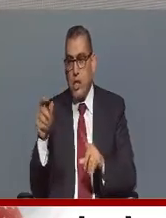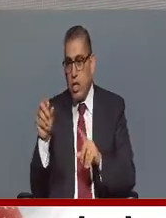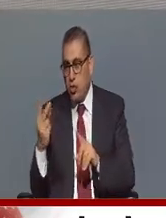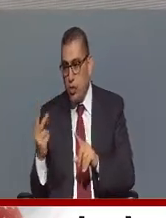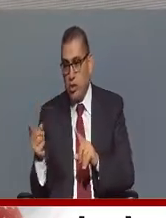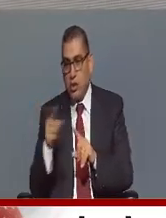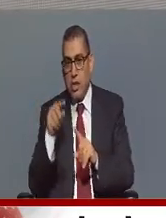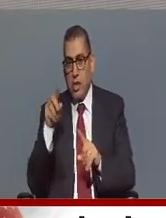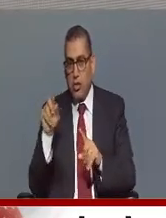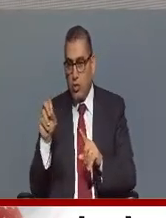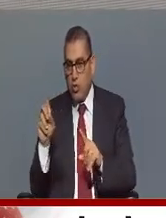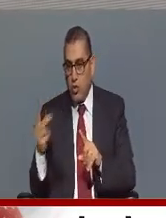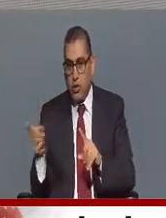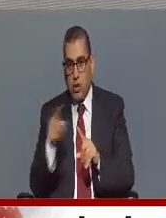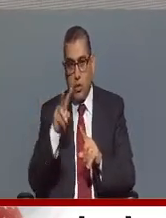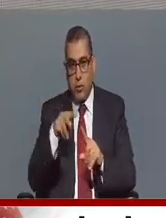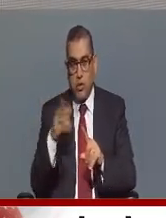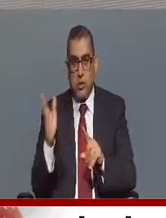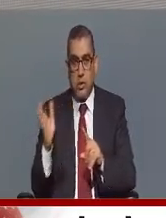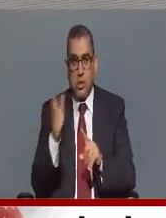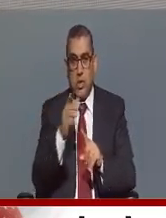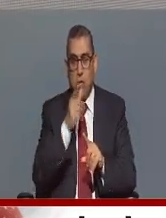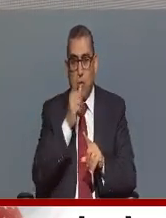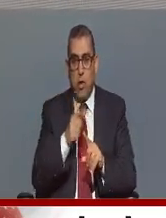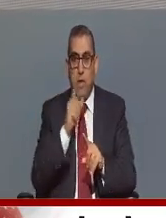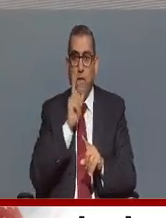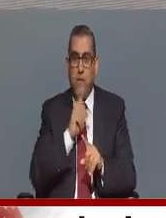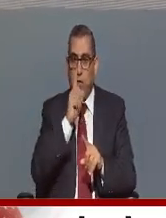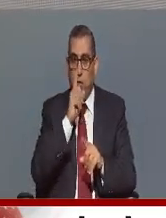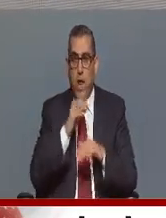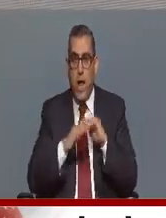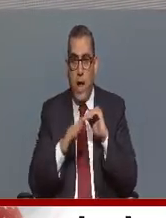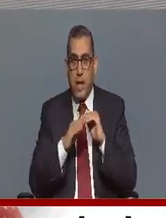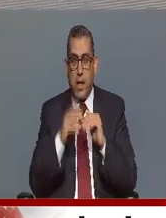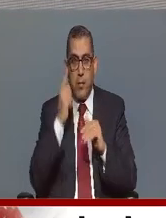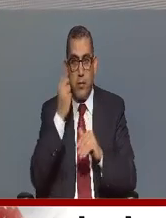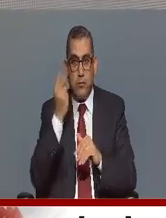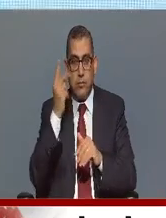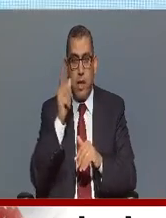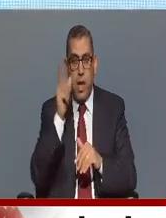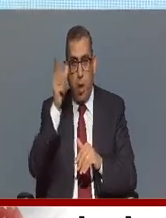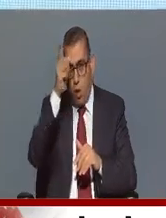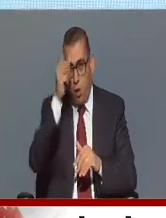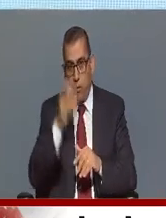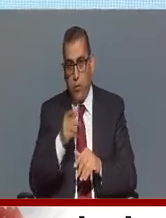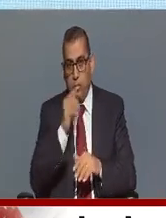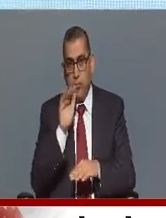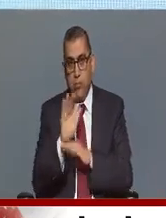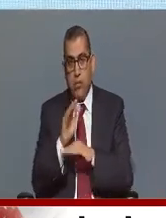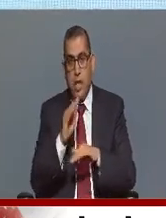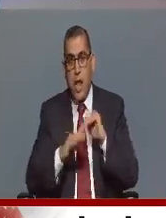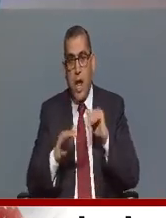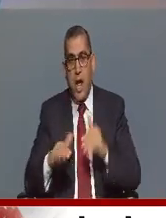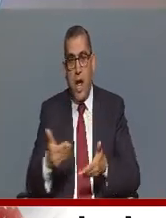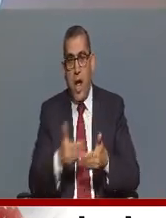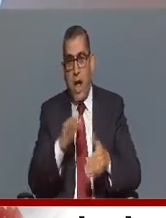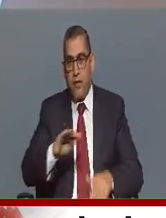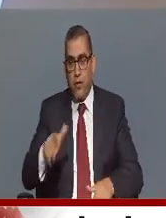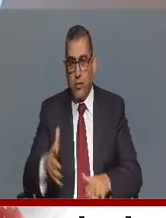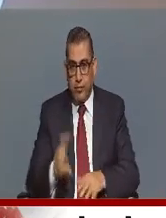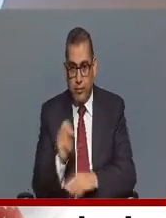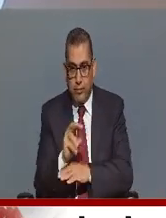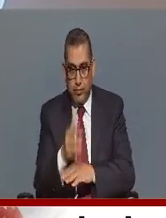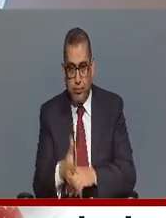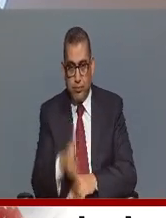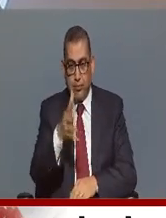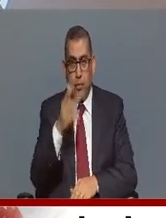12 ل 18 في فروع الفنون والأداب والابتكارات العلمية. وهنا رعاية النشأ. لرعاية النشأ، وبعد كده